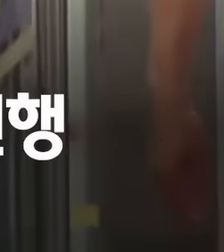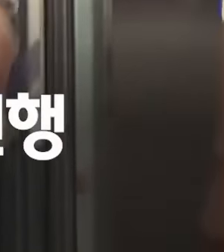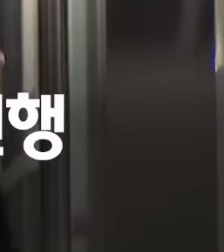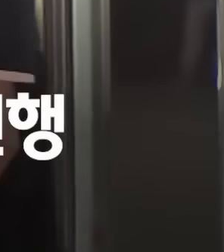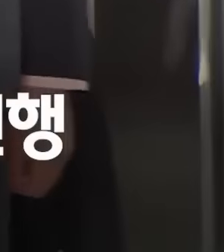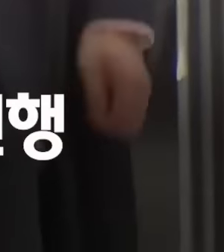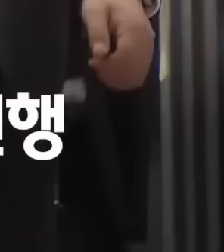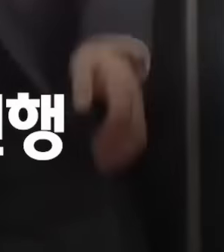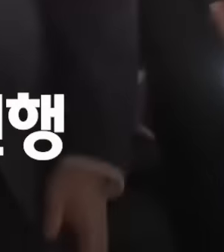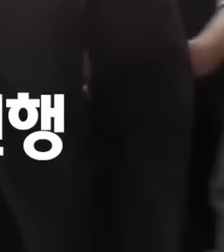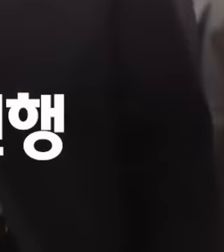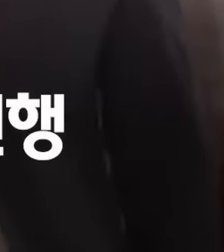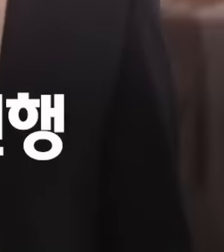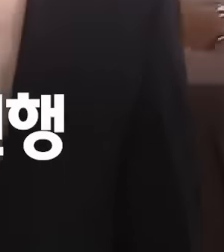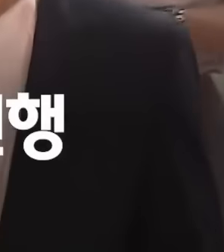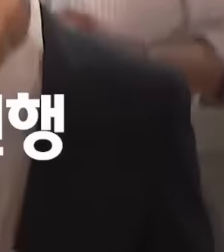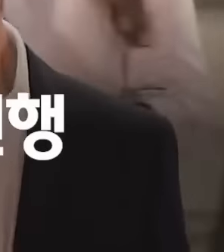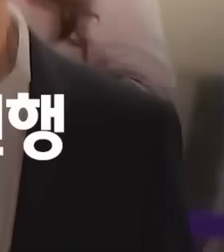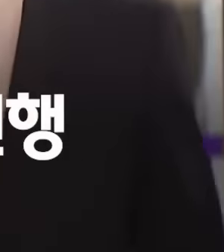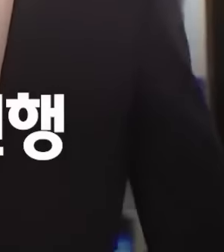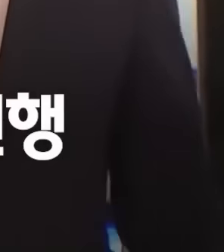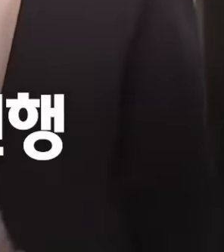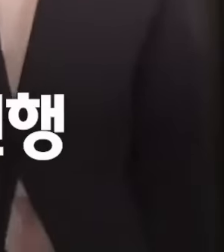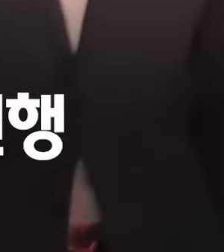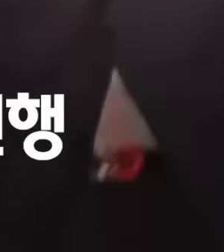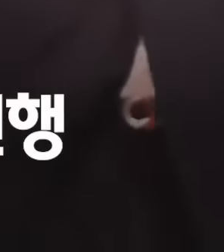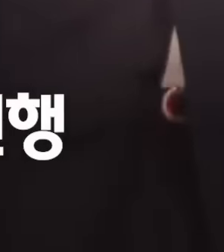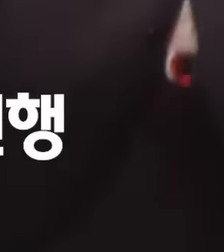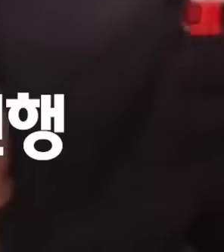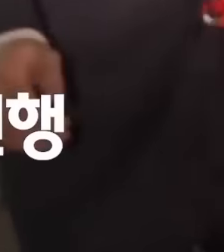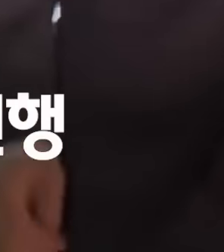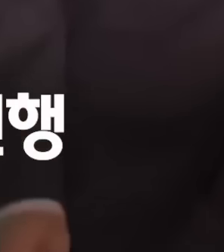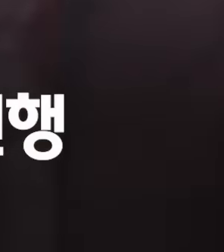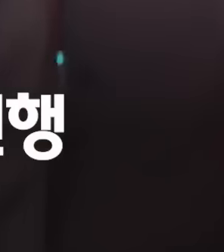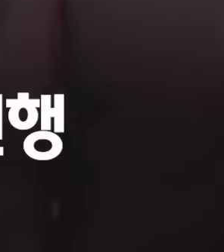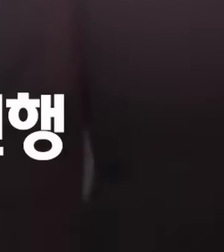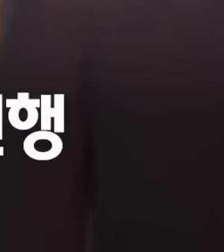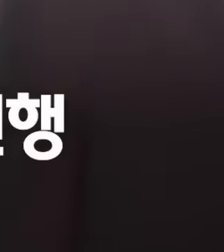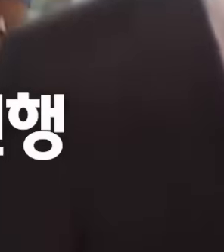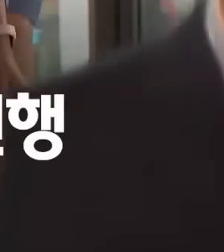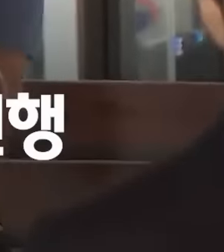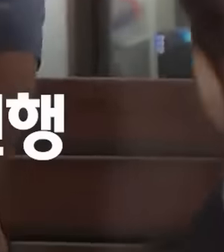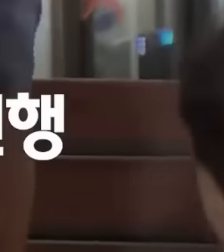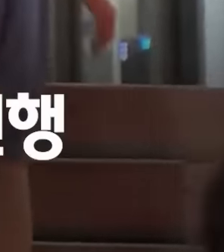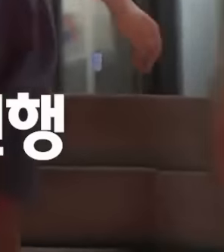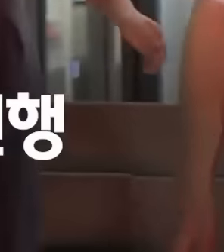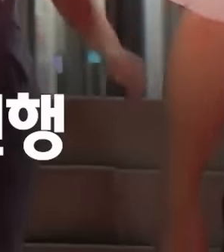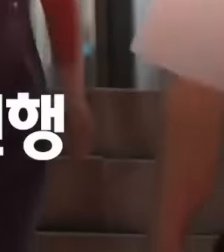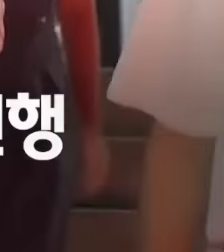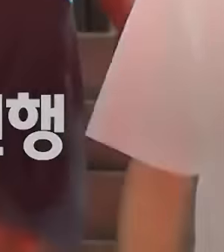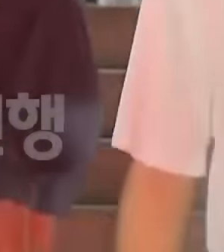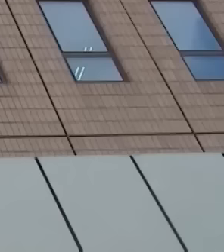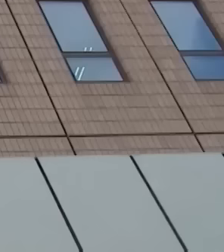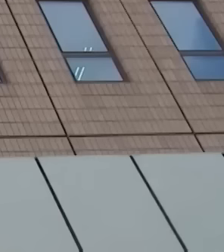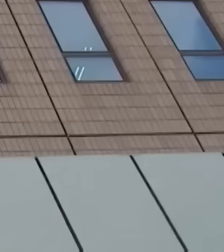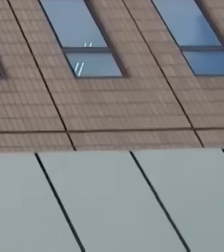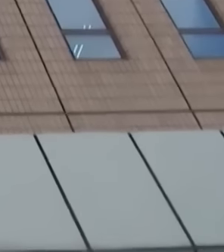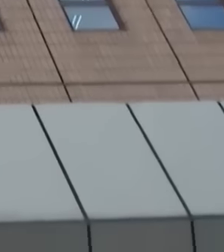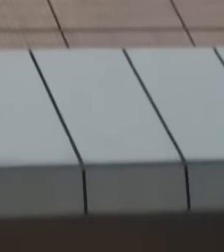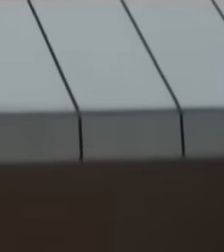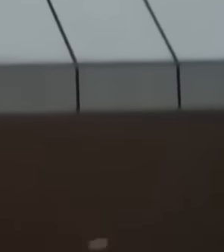위원회 방문진 이사 임명에 대한 효력 정지를 요청한 가처분 신청 사건에 대해 신문을 진행할 예정입니다 앞서